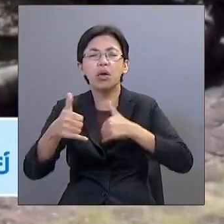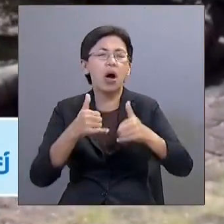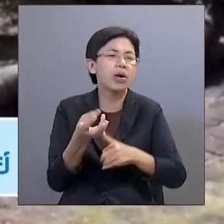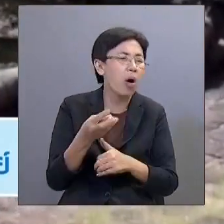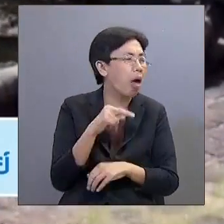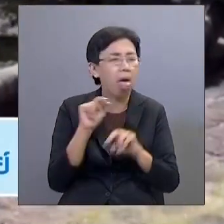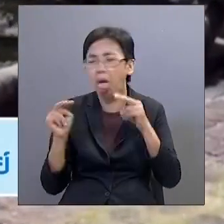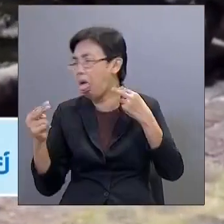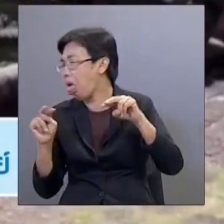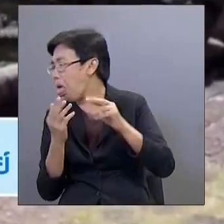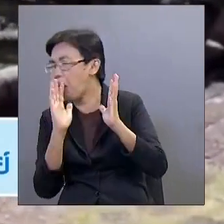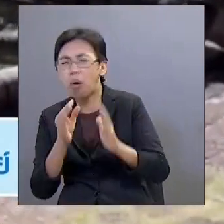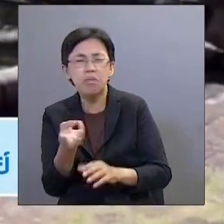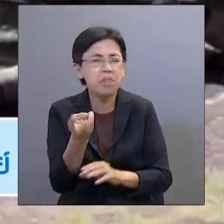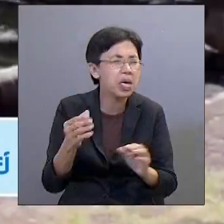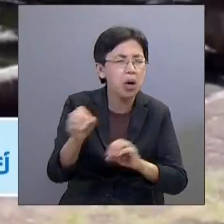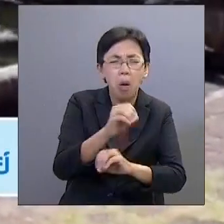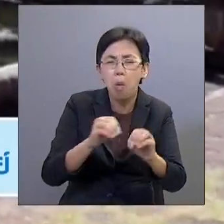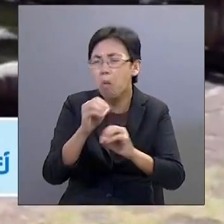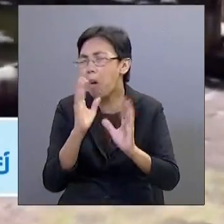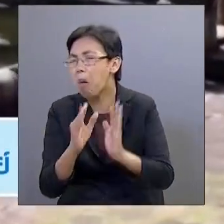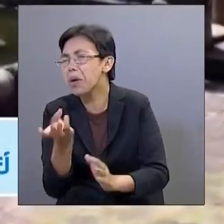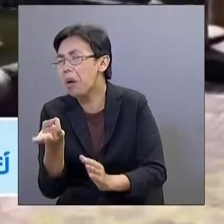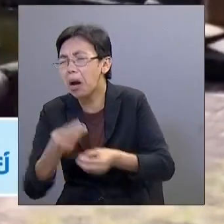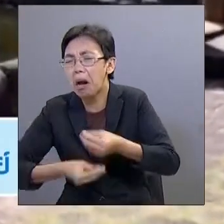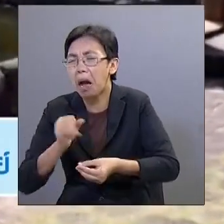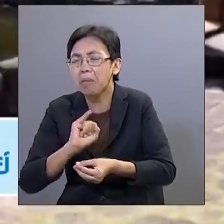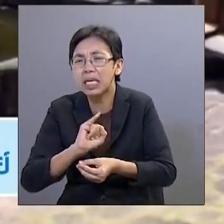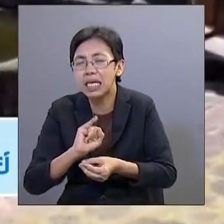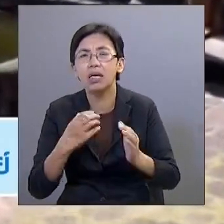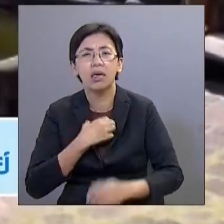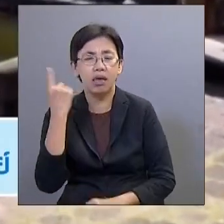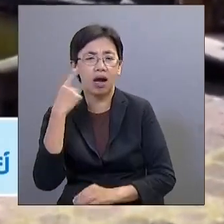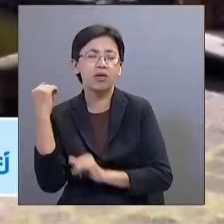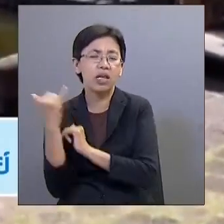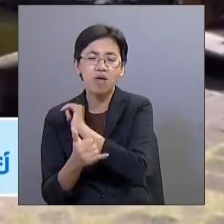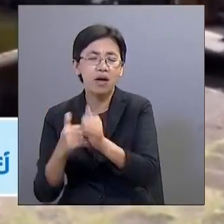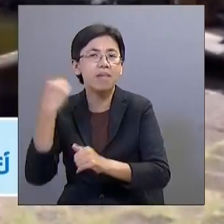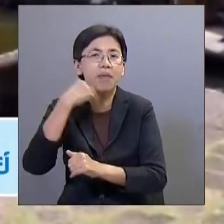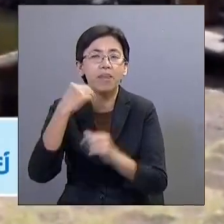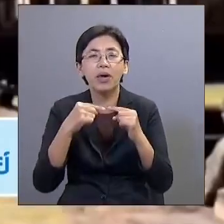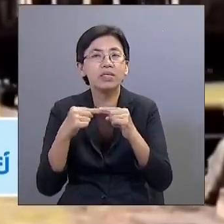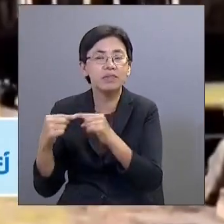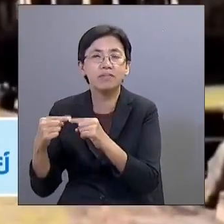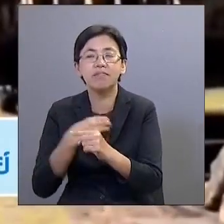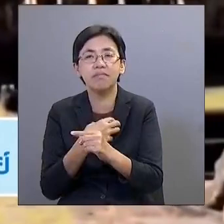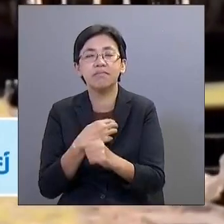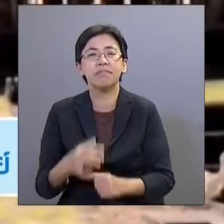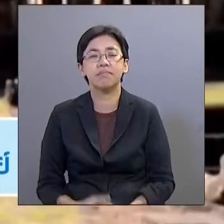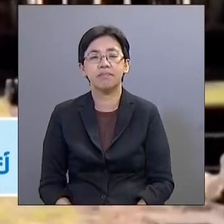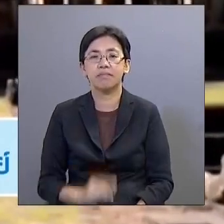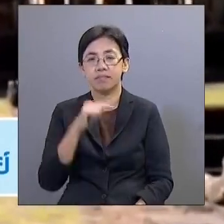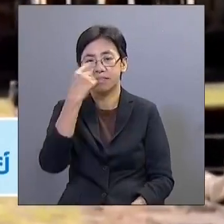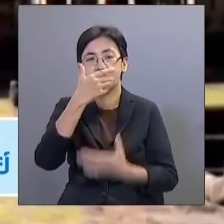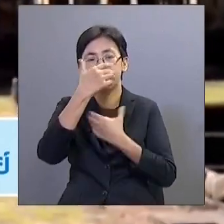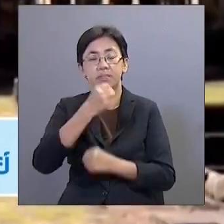จอกันเองอะไรแบบนี้ขายของแทบไม่ค่อยได้เลยนะครับซบเซาอยากให้นักท่องเที่ยวมาเที่ยวแบบนี้ไปอีกเรื่อยๆครับ ใครที่สน